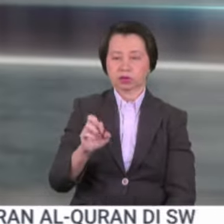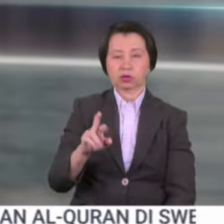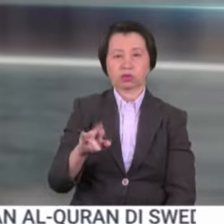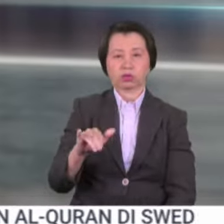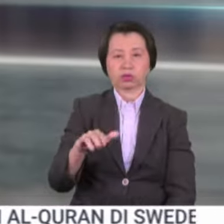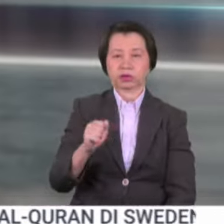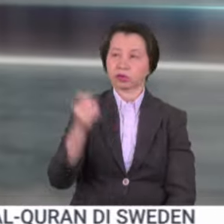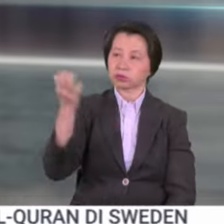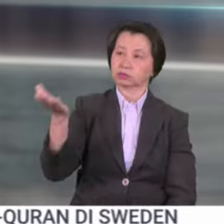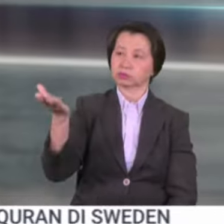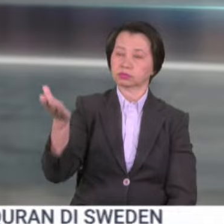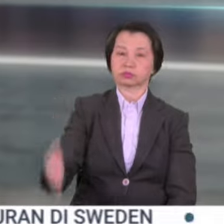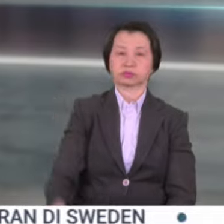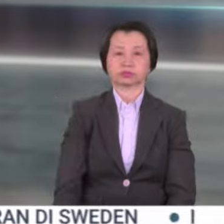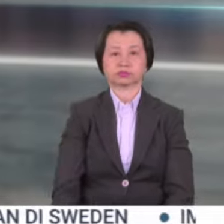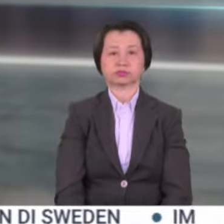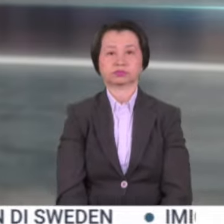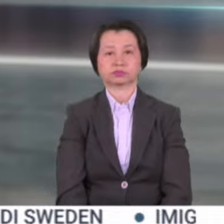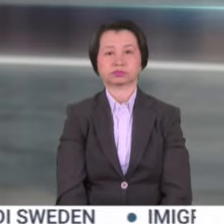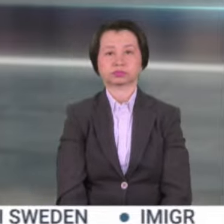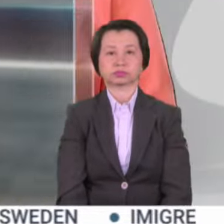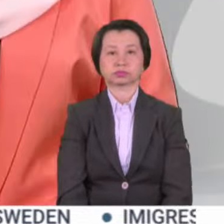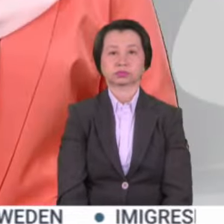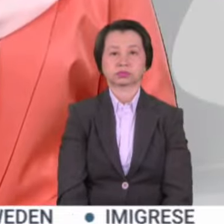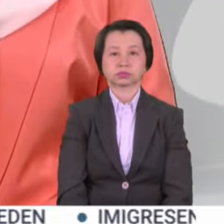ada laporannya.